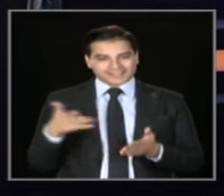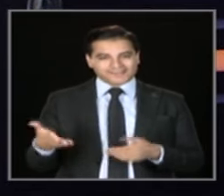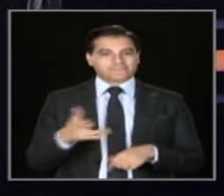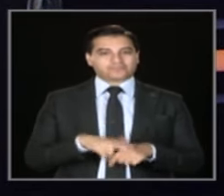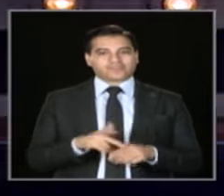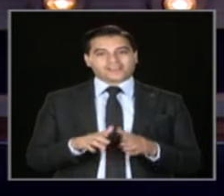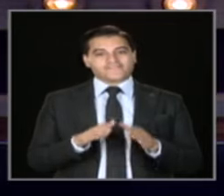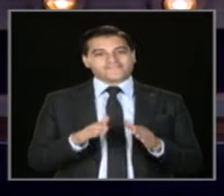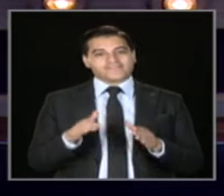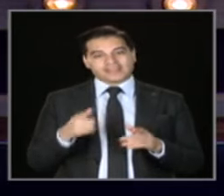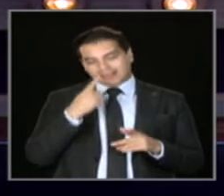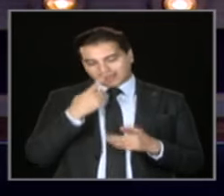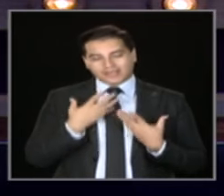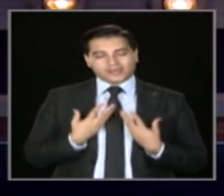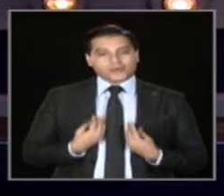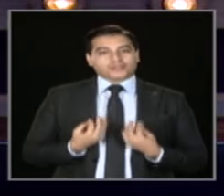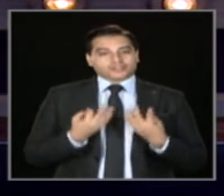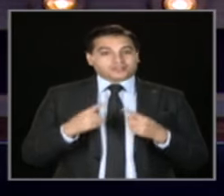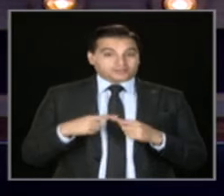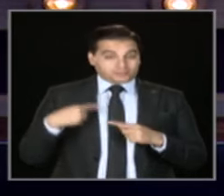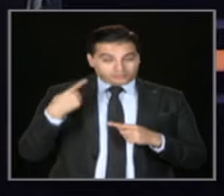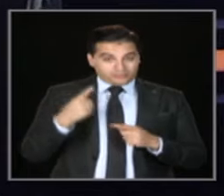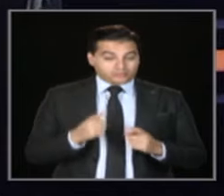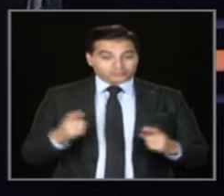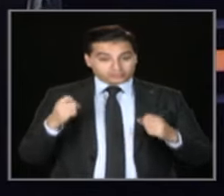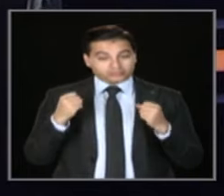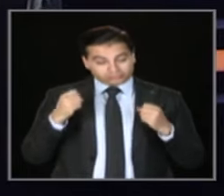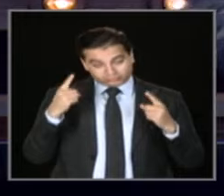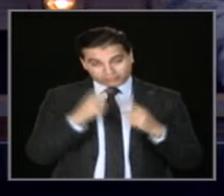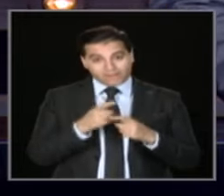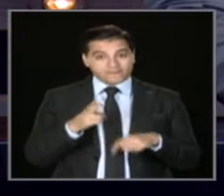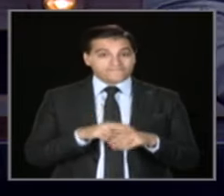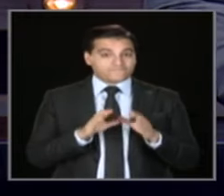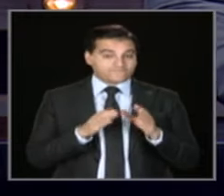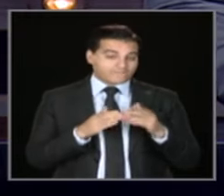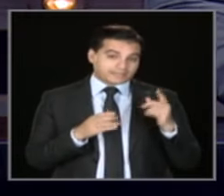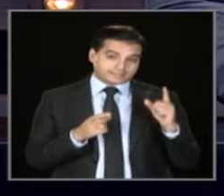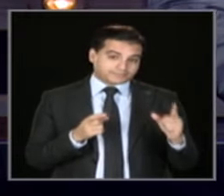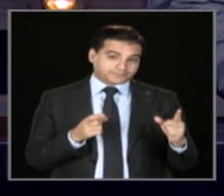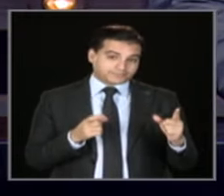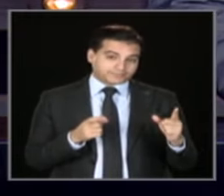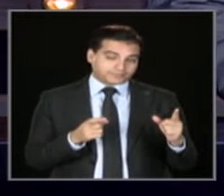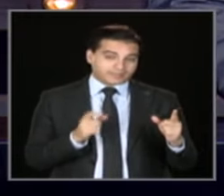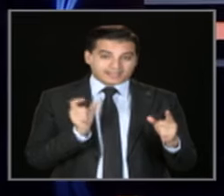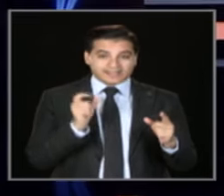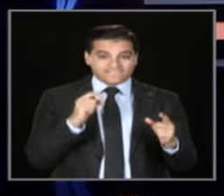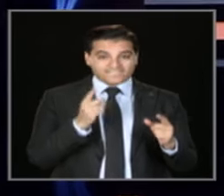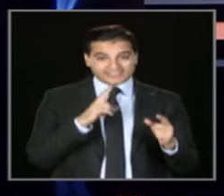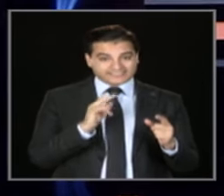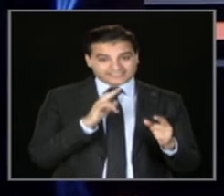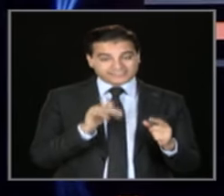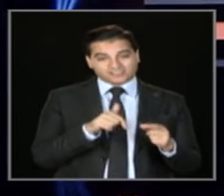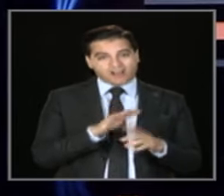حضرتك هتاخدوا نفس في البطوله الحمد لله فريق نفرتيتي خلاص